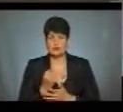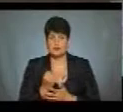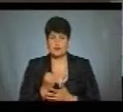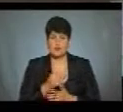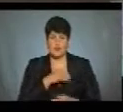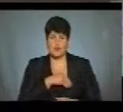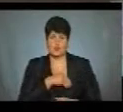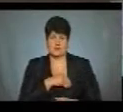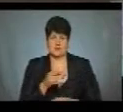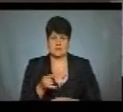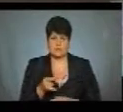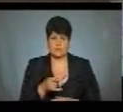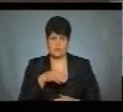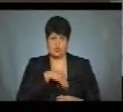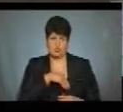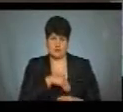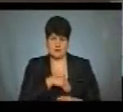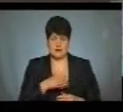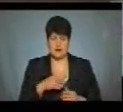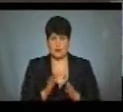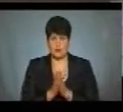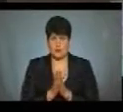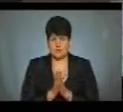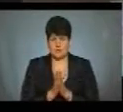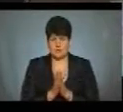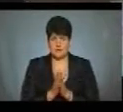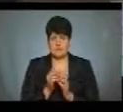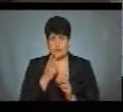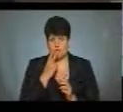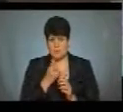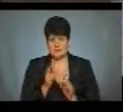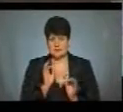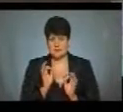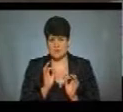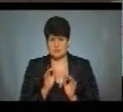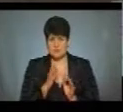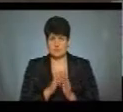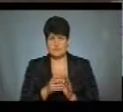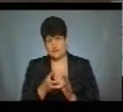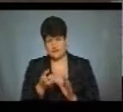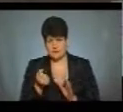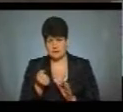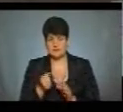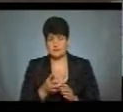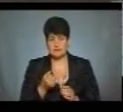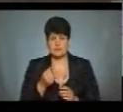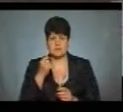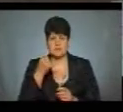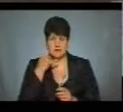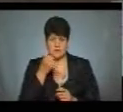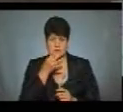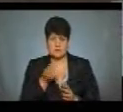куртці, в внутрішньому кармані. Я його побачив сигнал, попросив його дістати. Він дістав телефон, сказав,